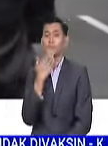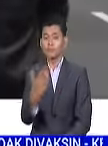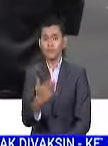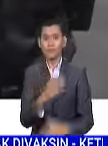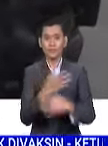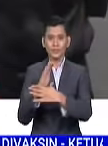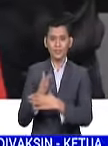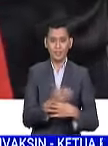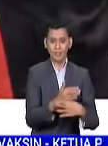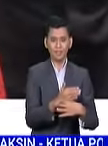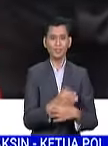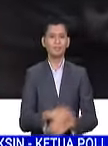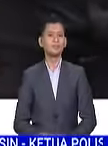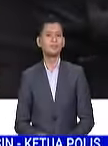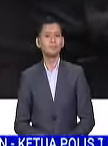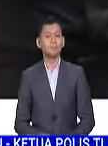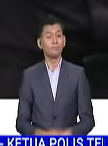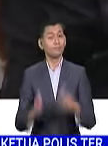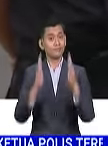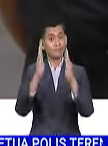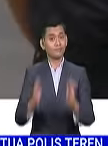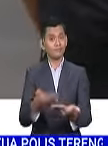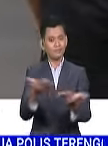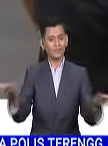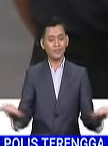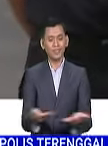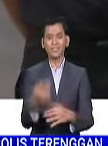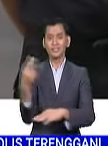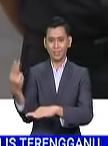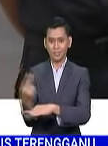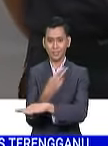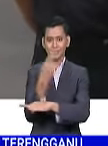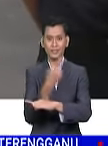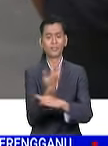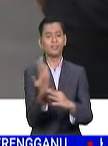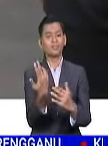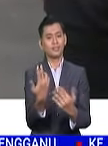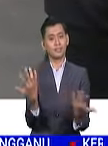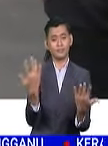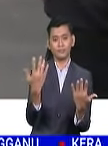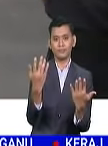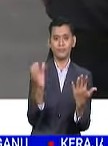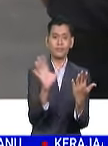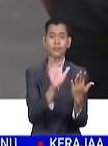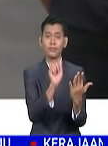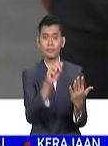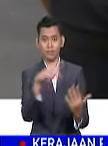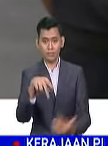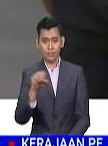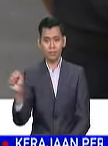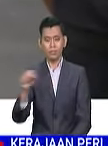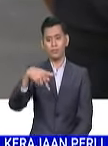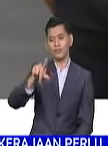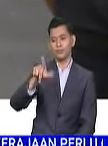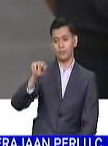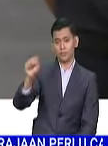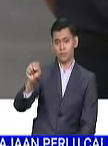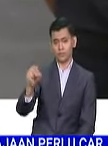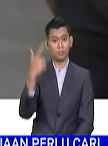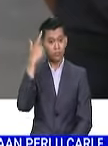kasih. Baik, dalam pada itu orang ramai digalak untuk menggunakan aplikasi Plus dan Waze untuk situasi semasa aliran